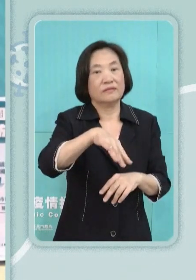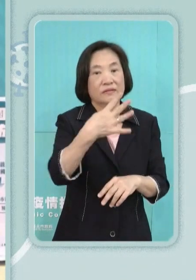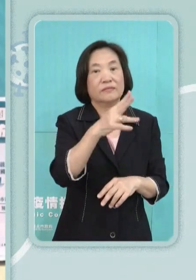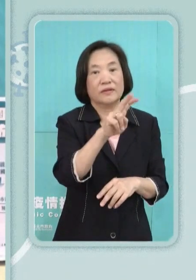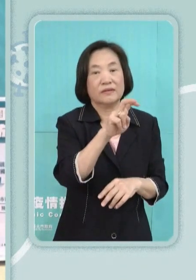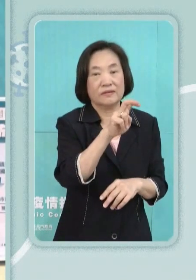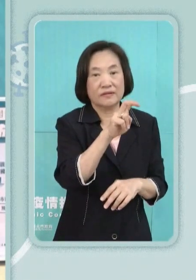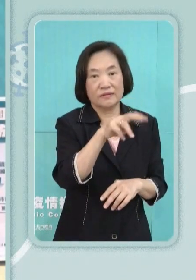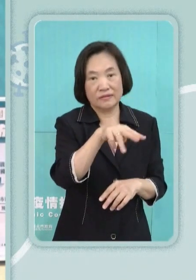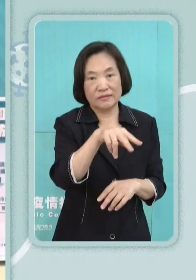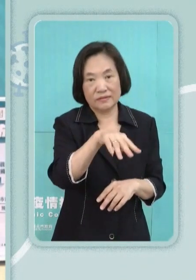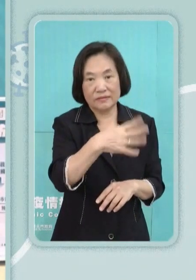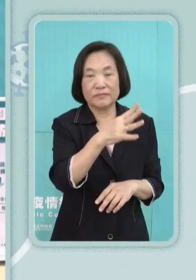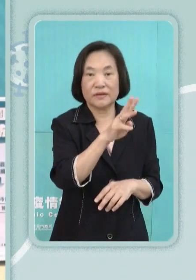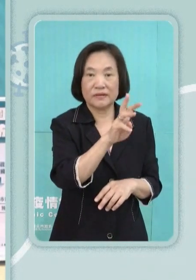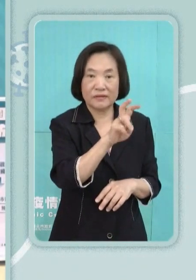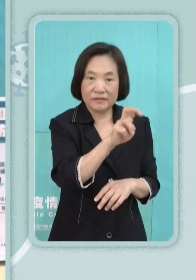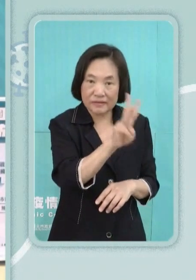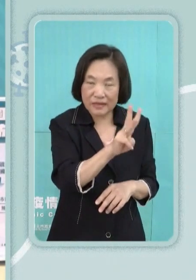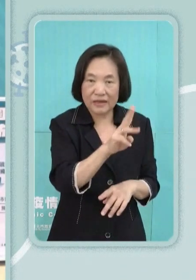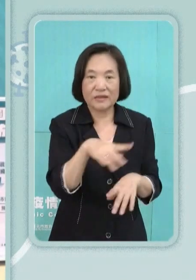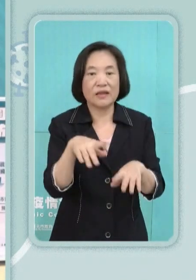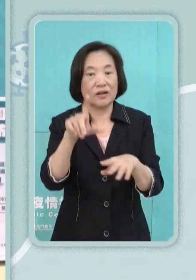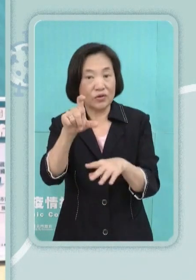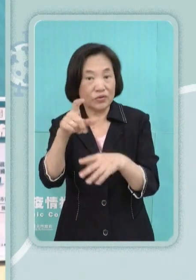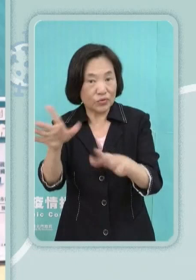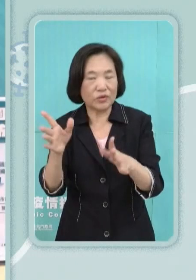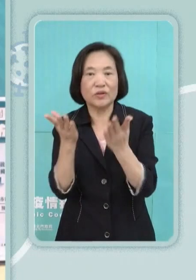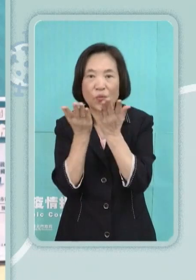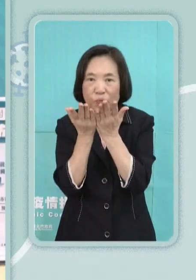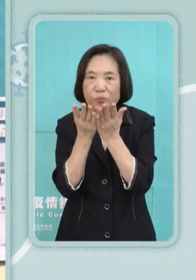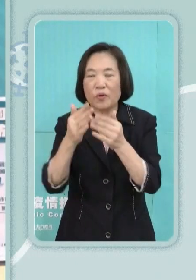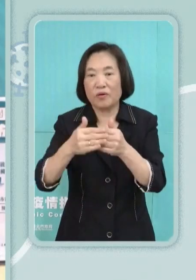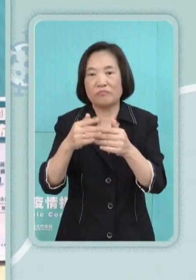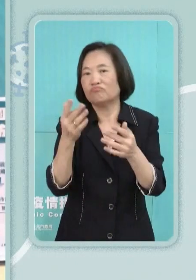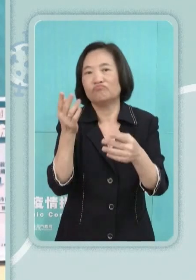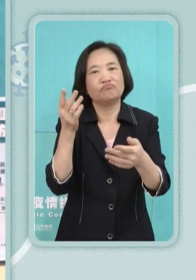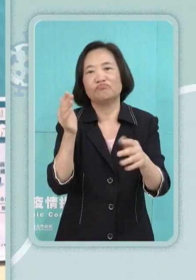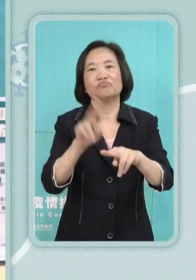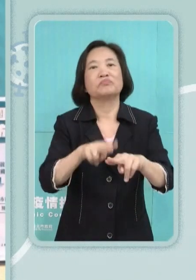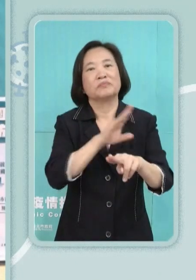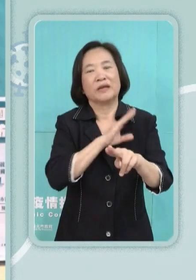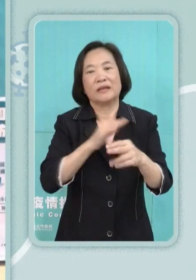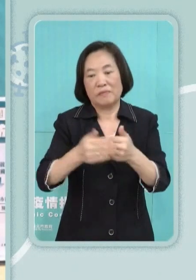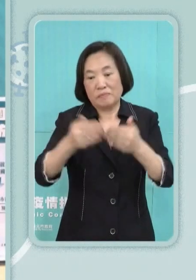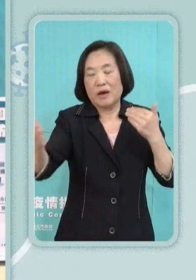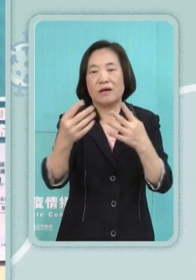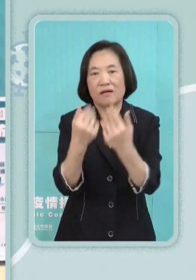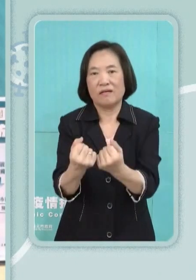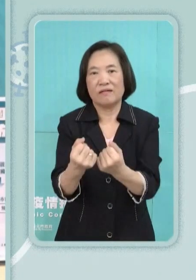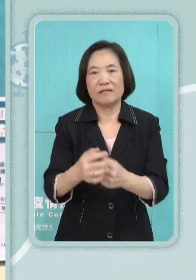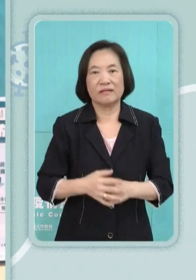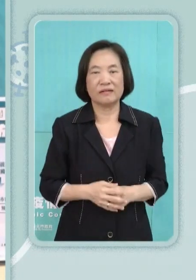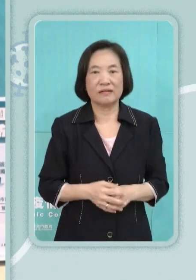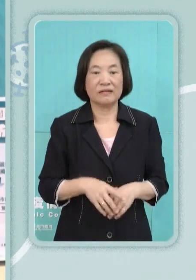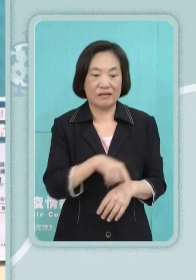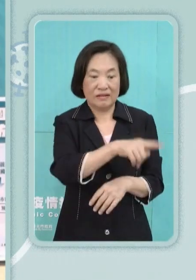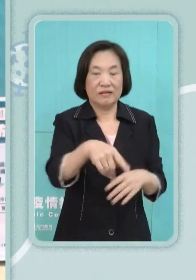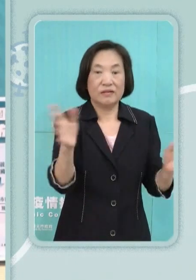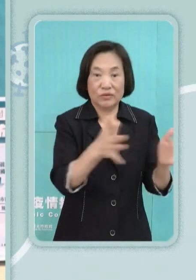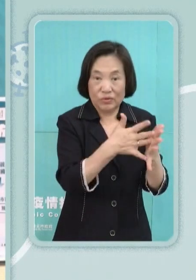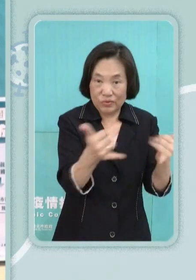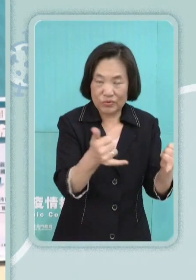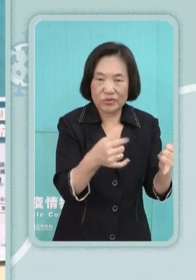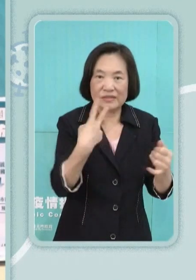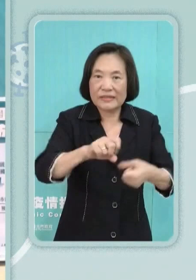预防性的居隔是60位。那国小的部分有2校2班，那预防性的居隔就是他们的同班同学，